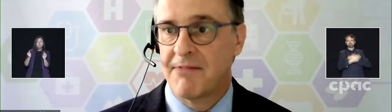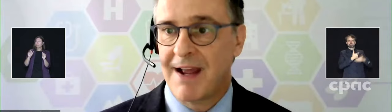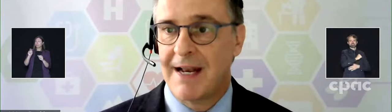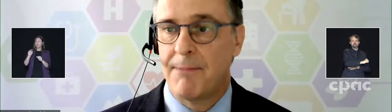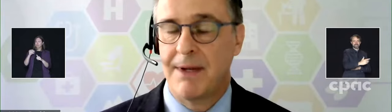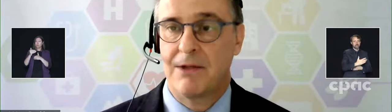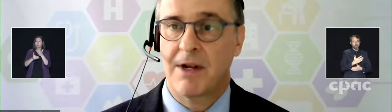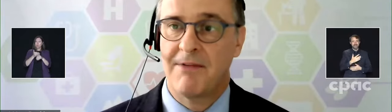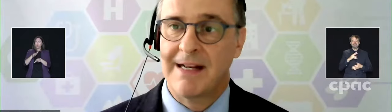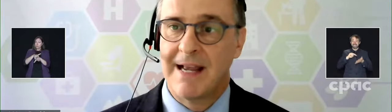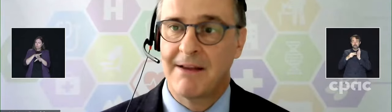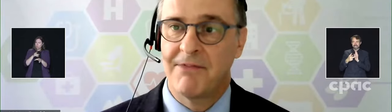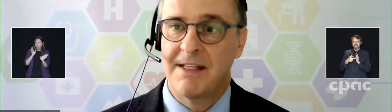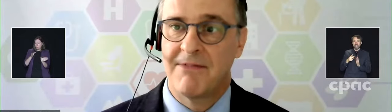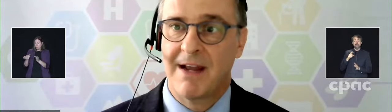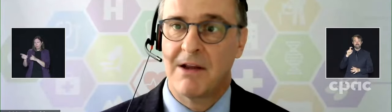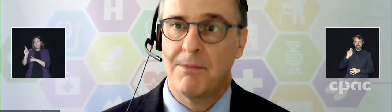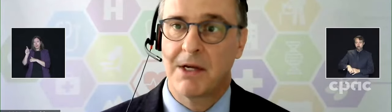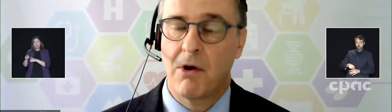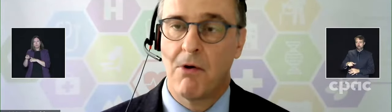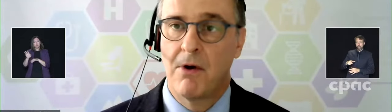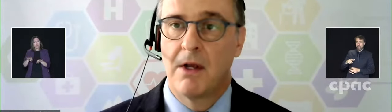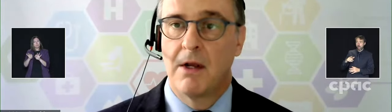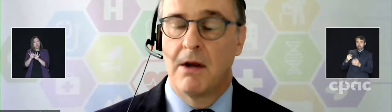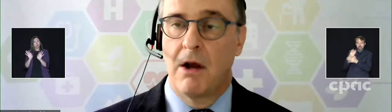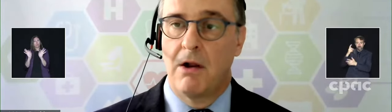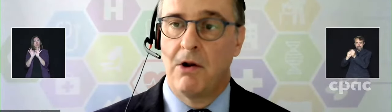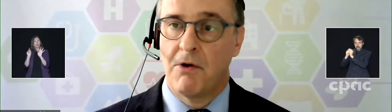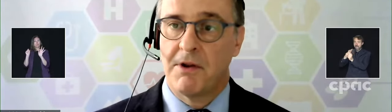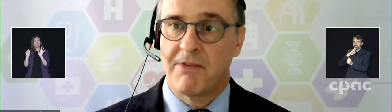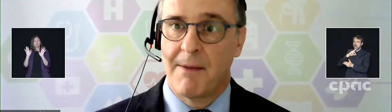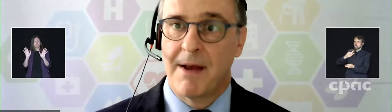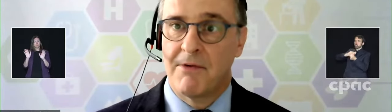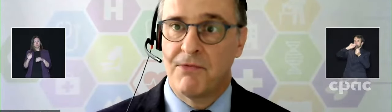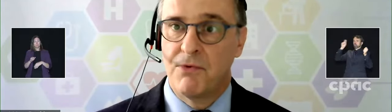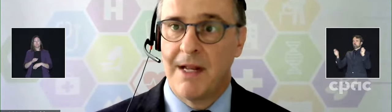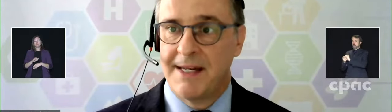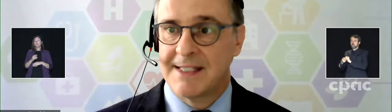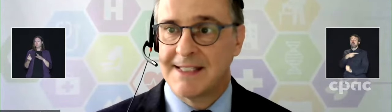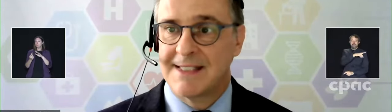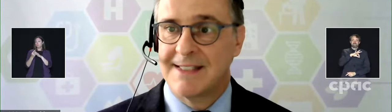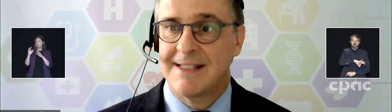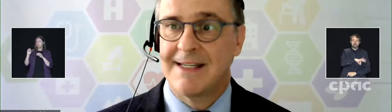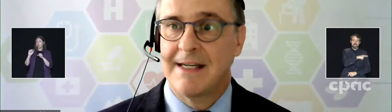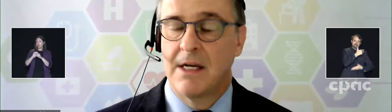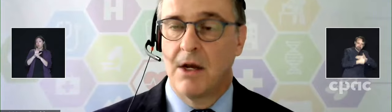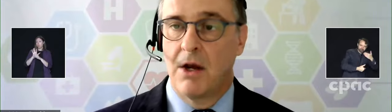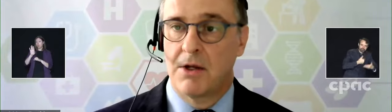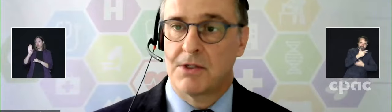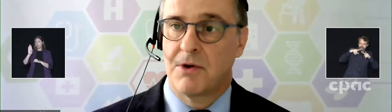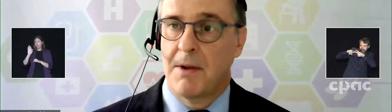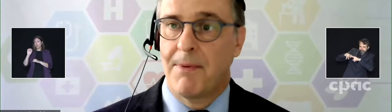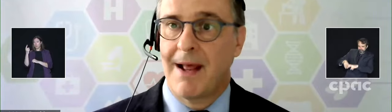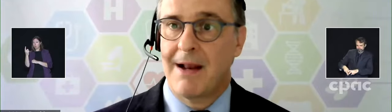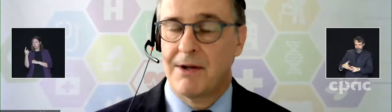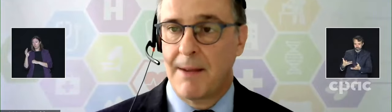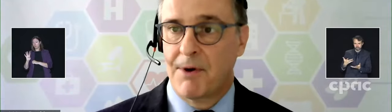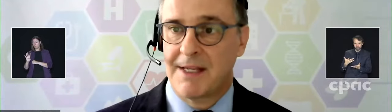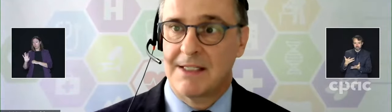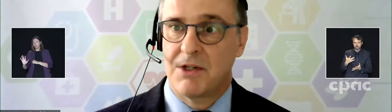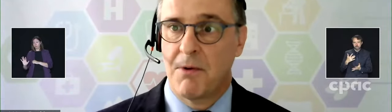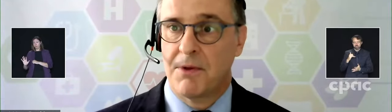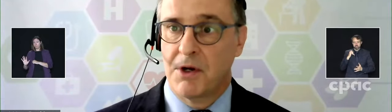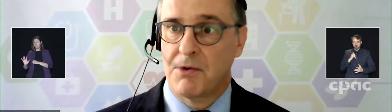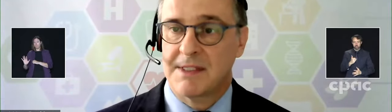que ça vaille la peine. Donc, avec l'arrivée des variants Omicron, là, on a vraiment vu la nécessité sur le plan de la protection